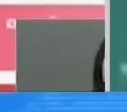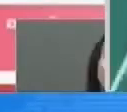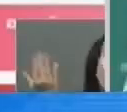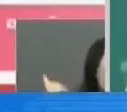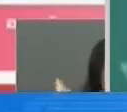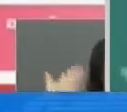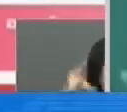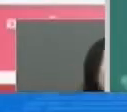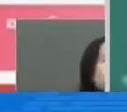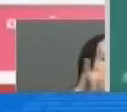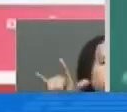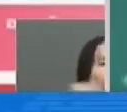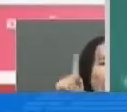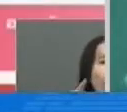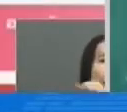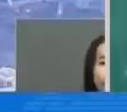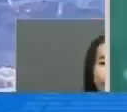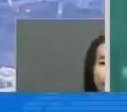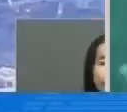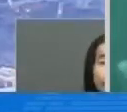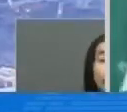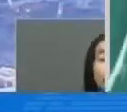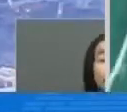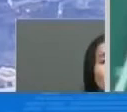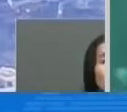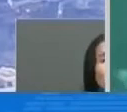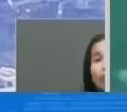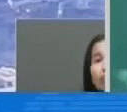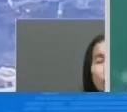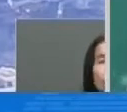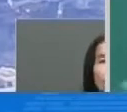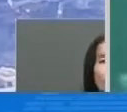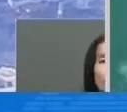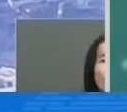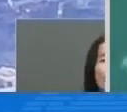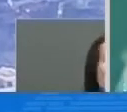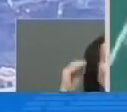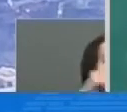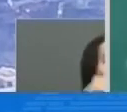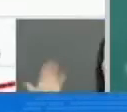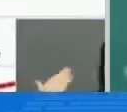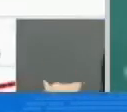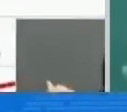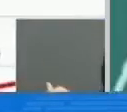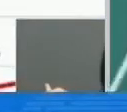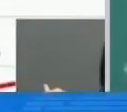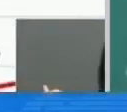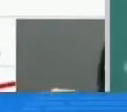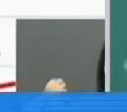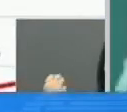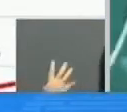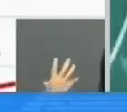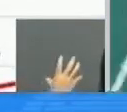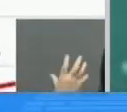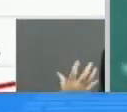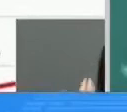ยนะครับพกแอลกอฮอล์เจลแอลกอฮอล์แต่ว่ามันยังมีบางกลุ่มที่เป็นความเสี่ยงที่บางคนอาจจะยังคาดไม่ถึ